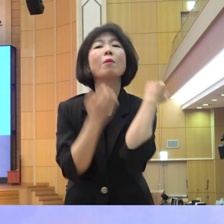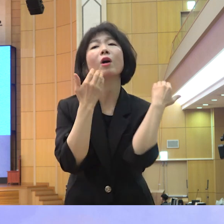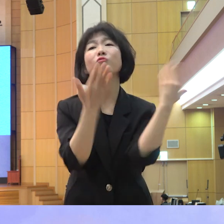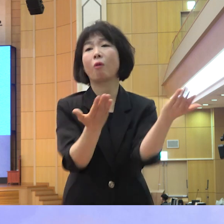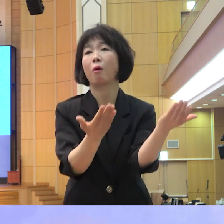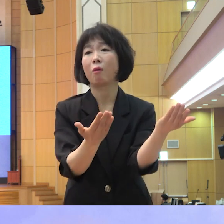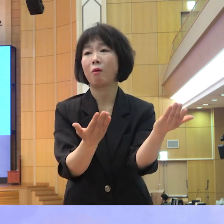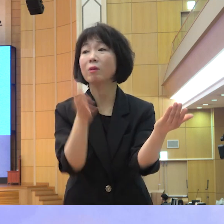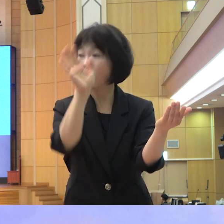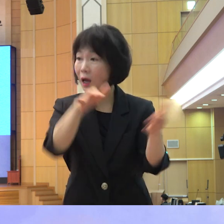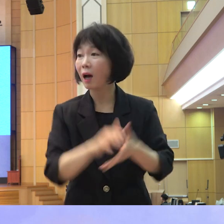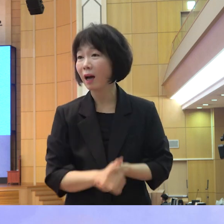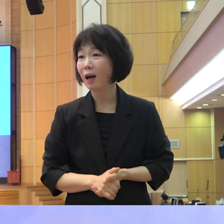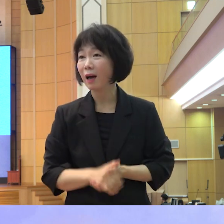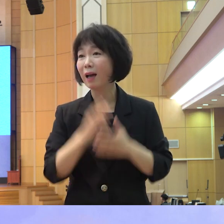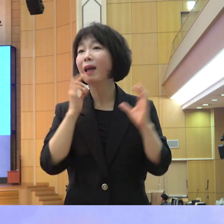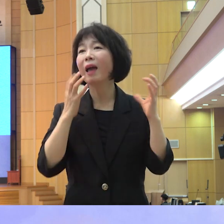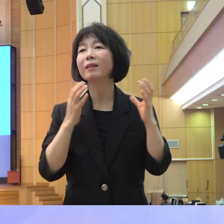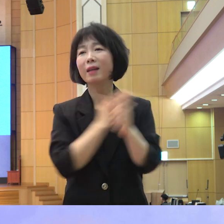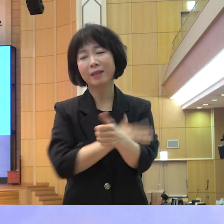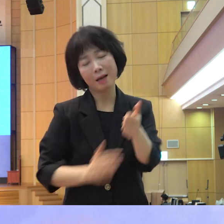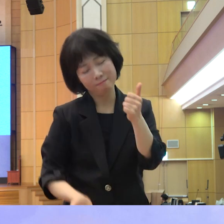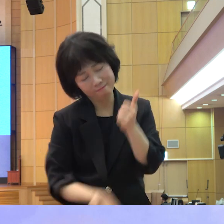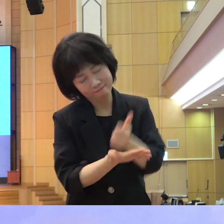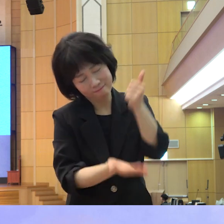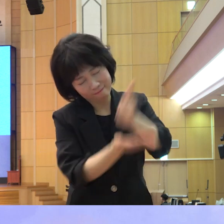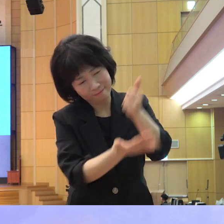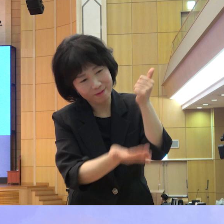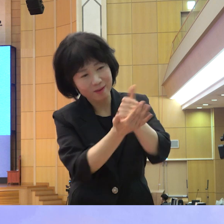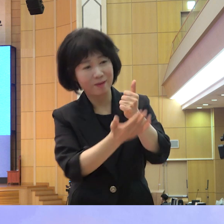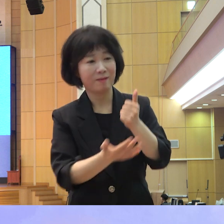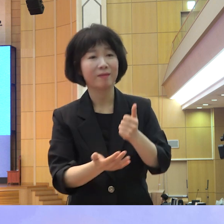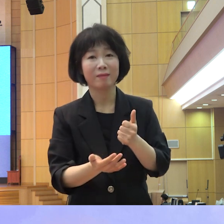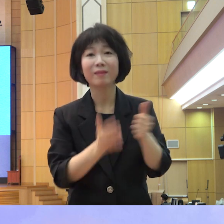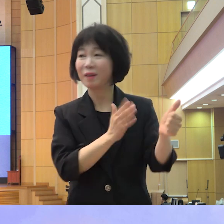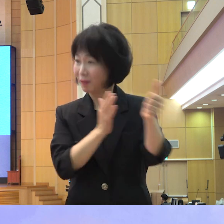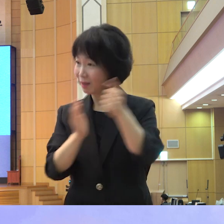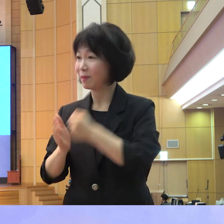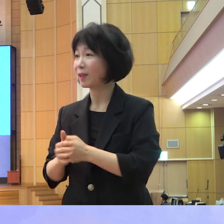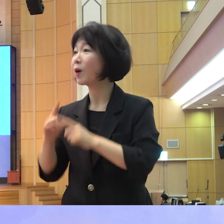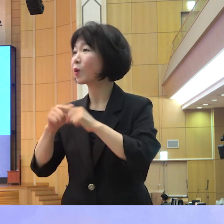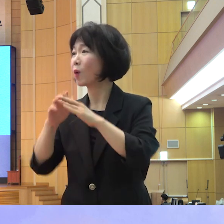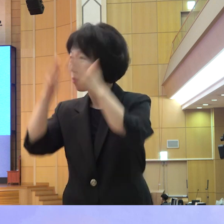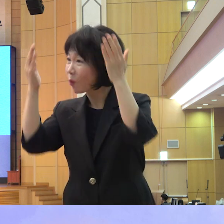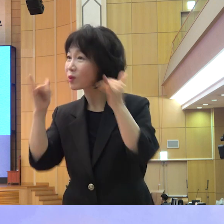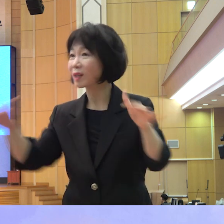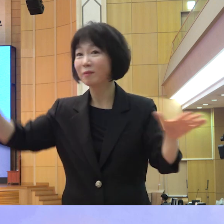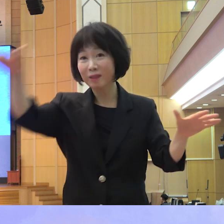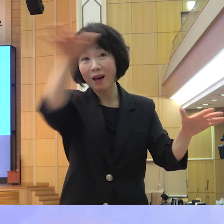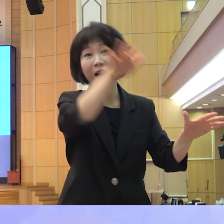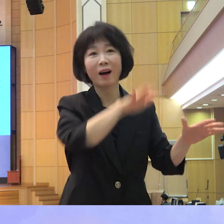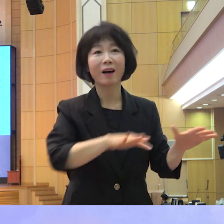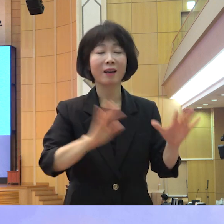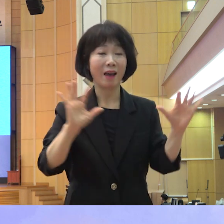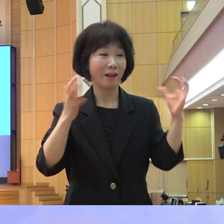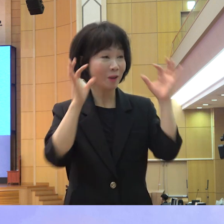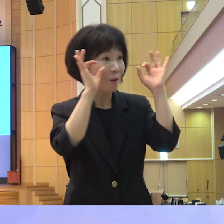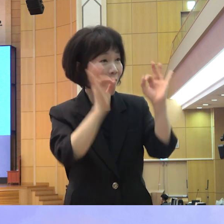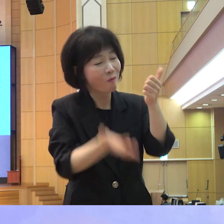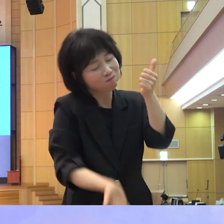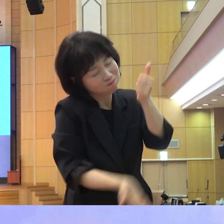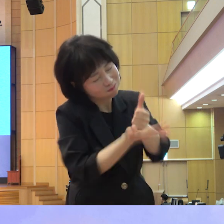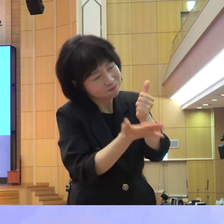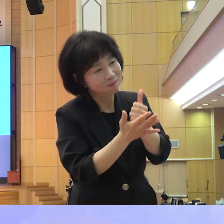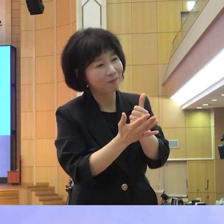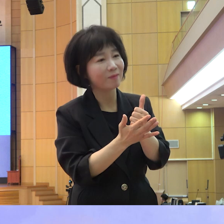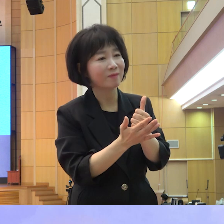되지만, 어쨌든 이 아이들에게 응원과 격려를, 부모님들만이 아니라 우리 교회의 모든 분들이 응원과 격려해 주시는 여러분 되실